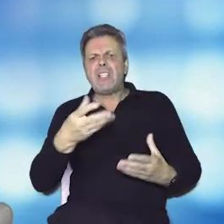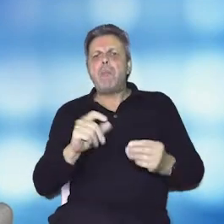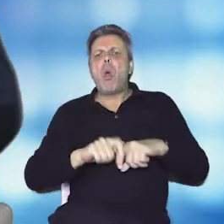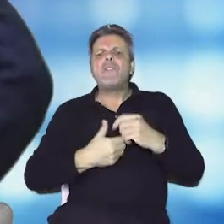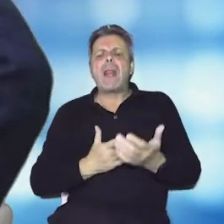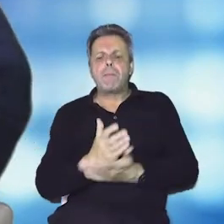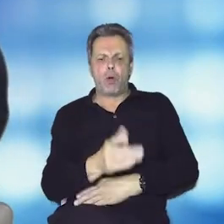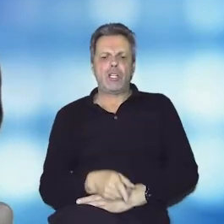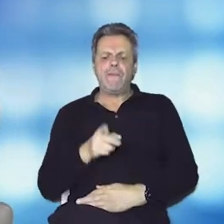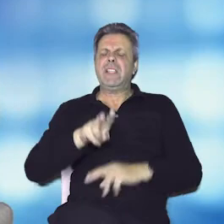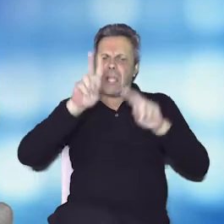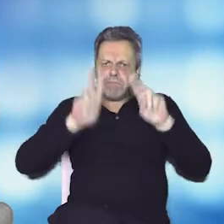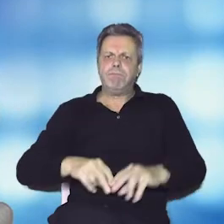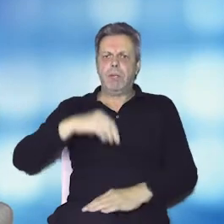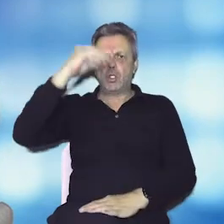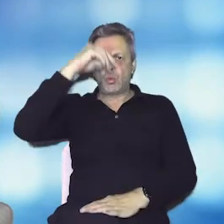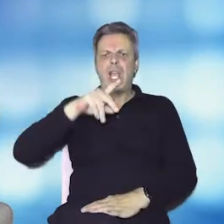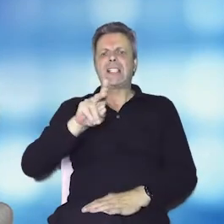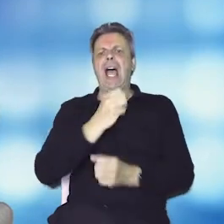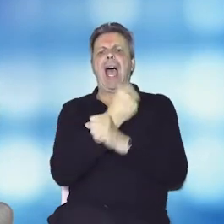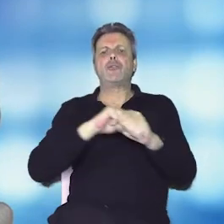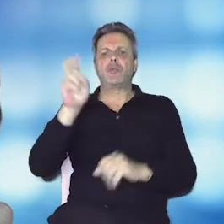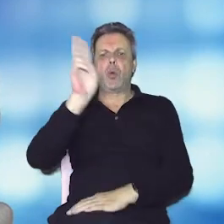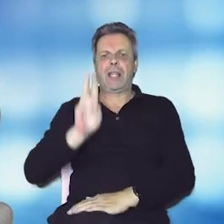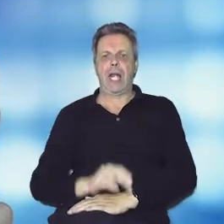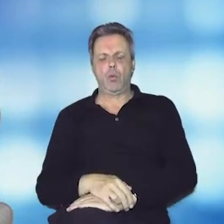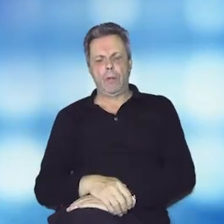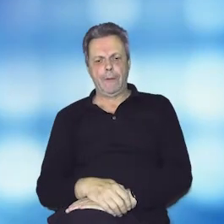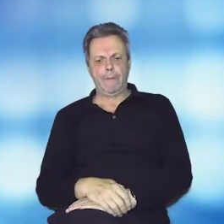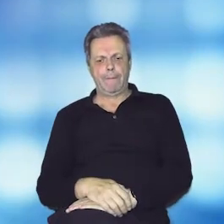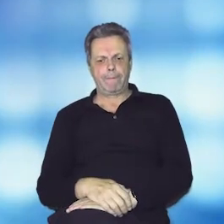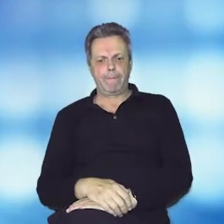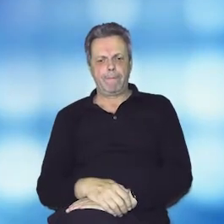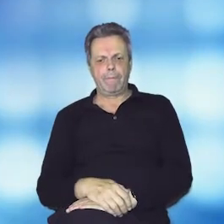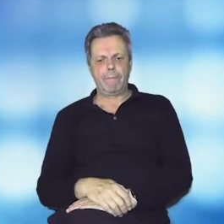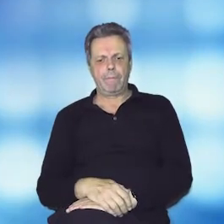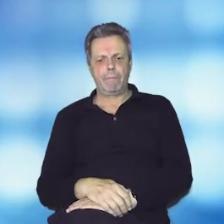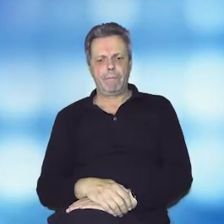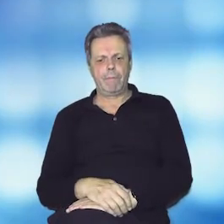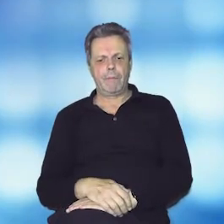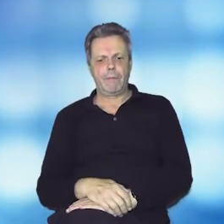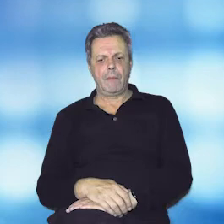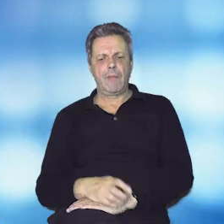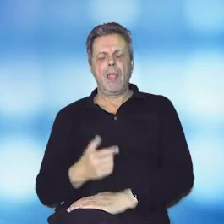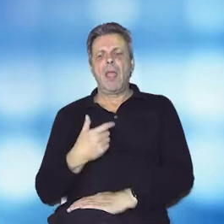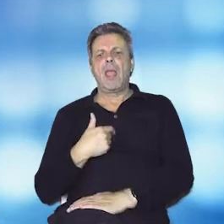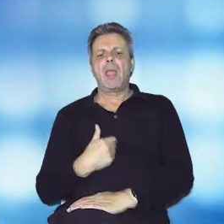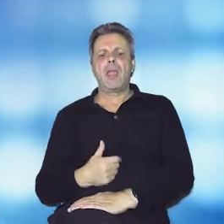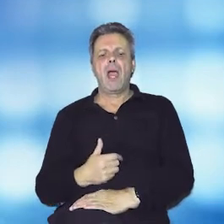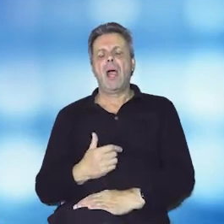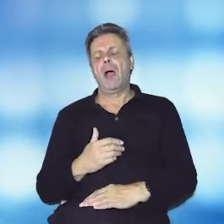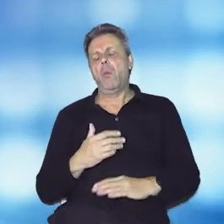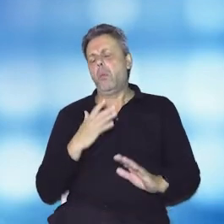Očito ste baš pravi stručnjak za elektranu, nuklearnu elektranu. Pa ja u